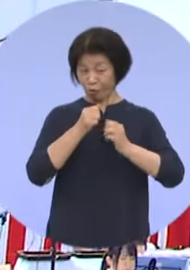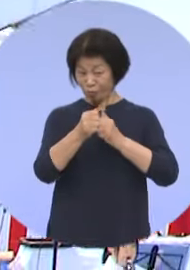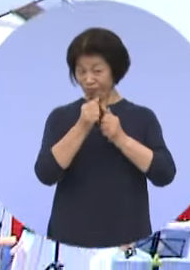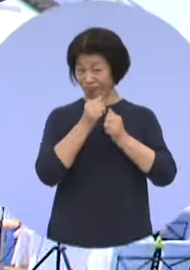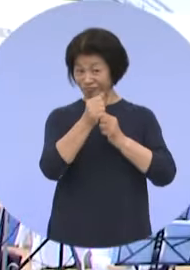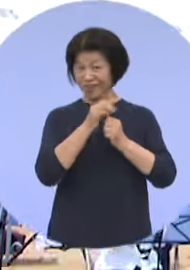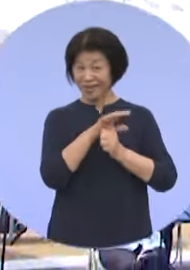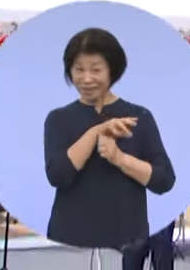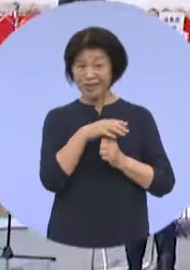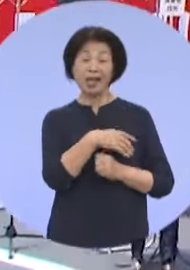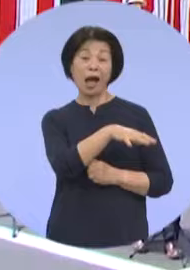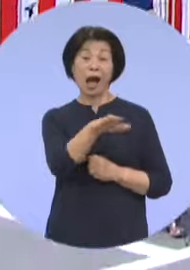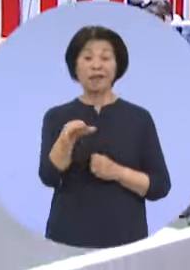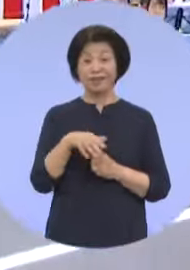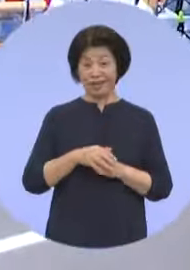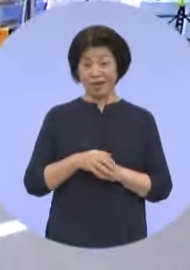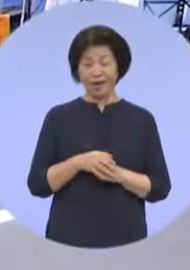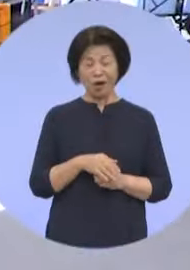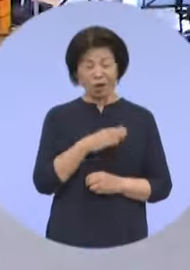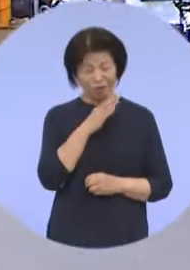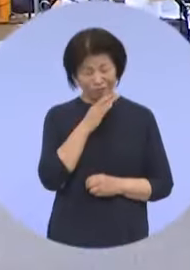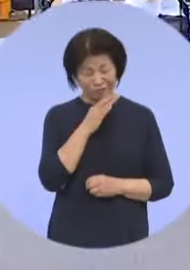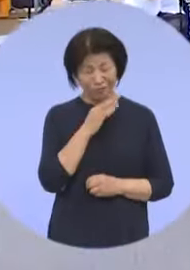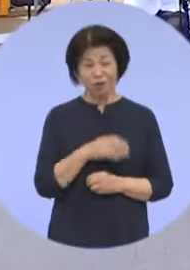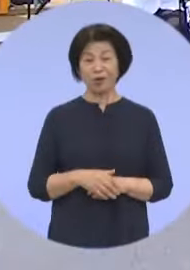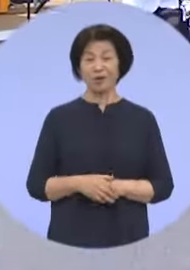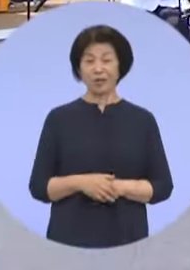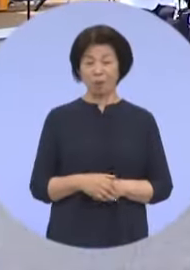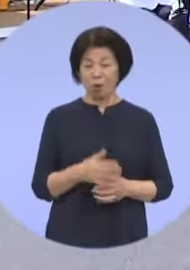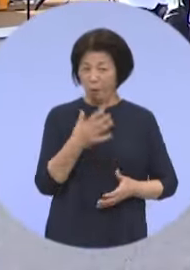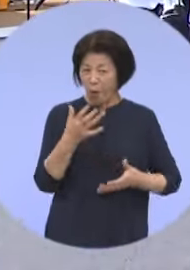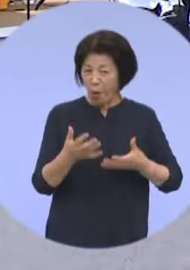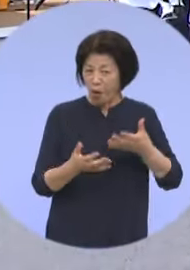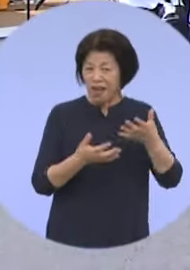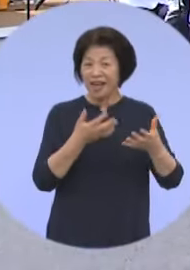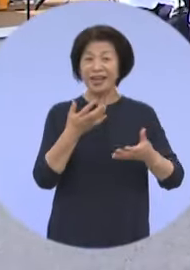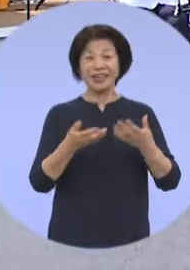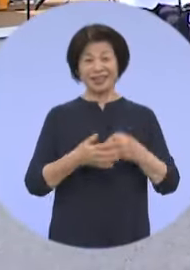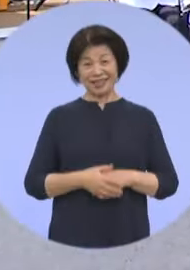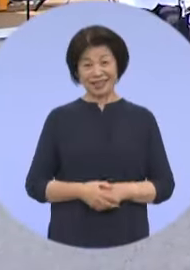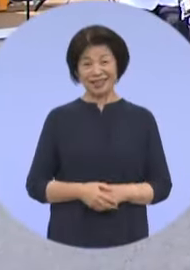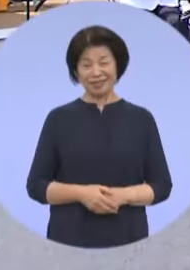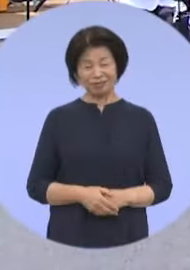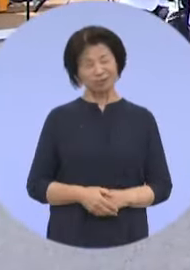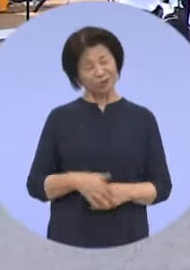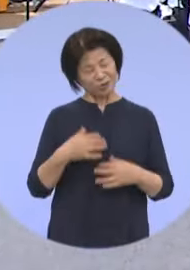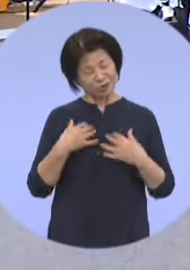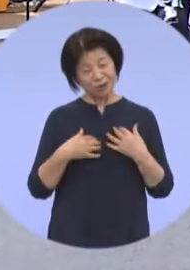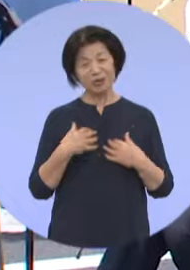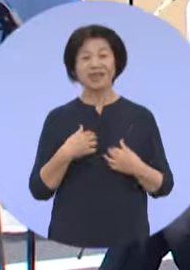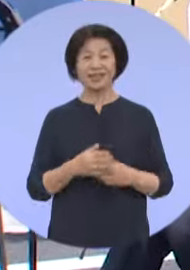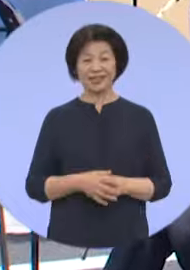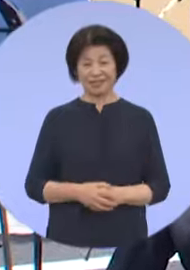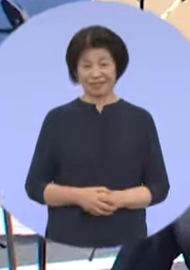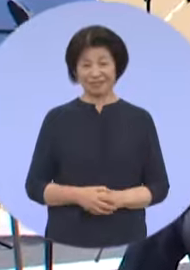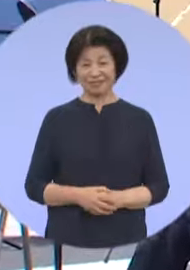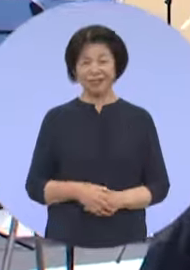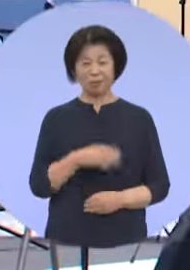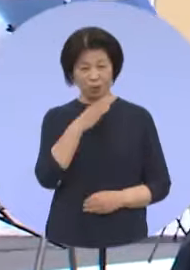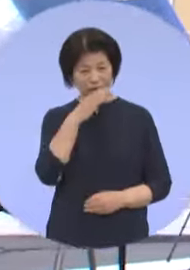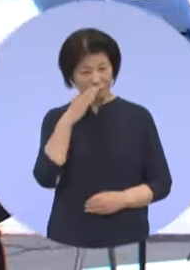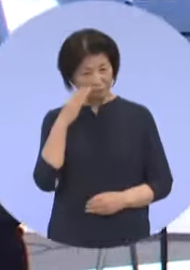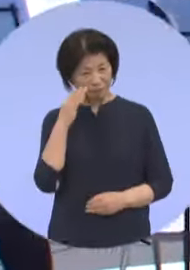ございましてね、大変盛り上げていただきました。で、まあ、こうしてですね、盛大